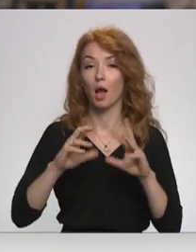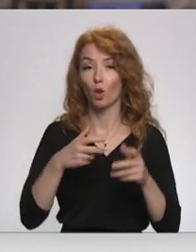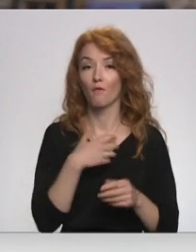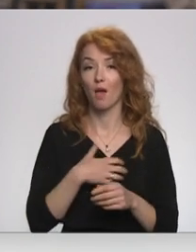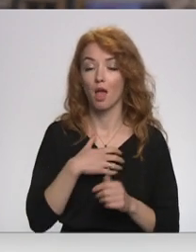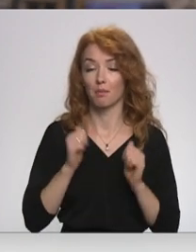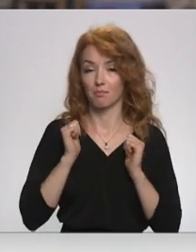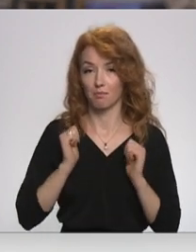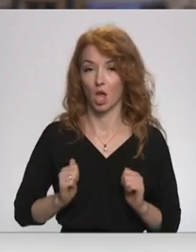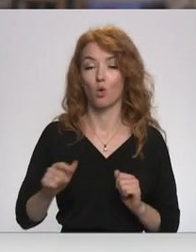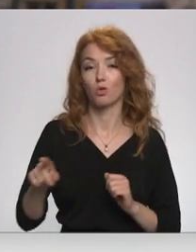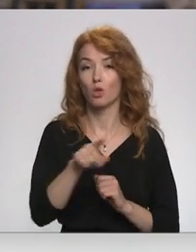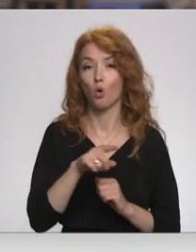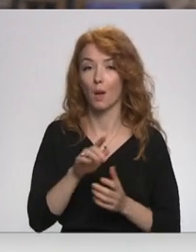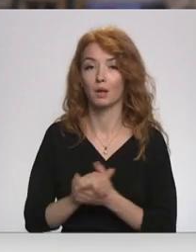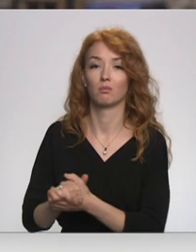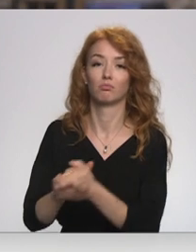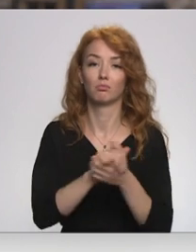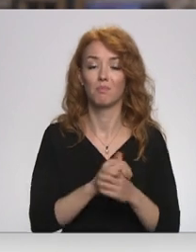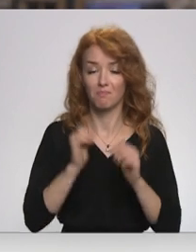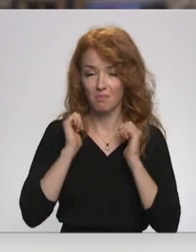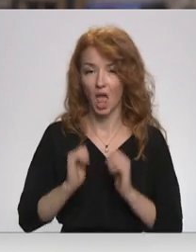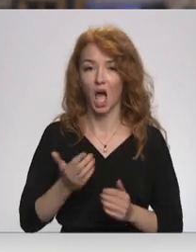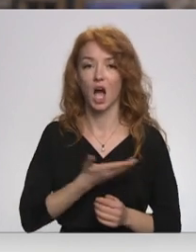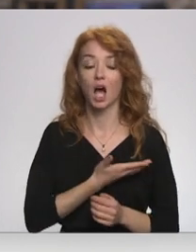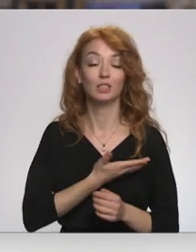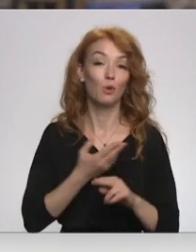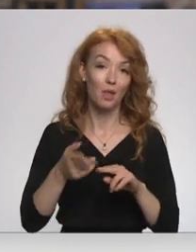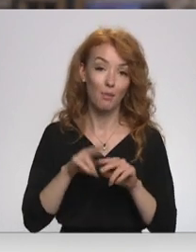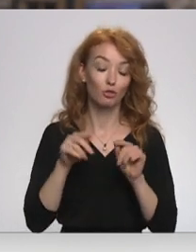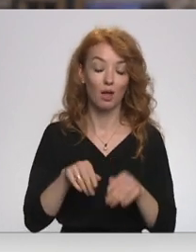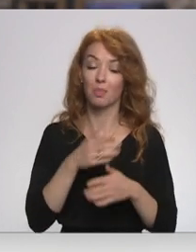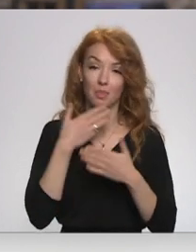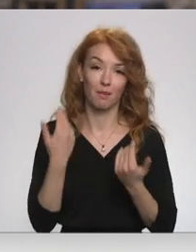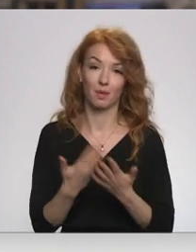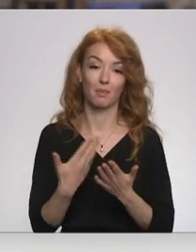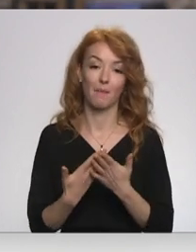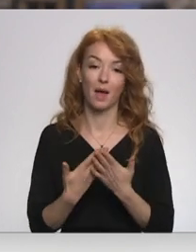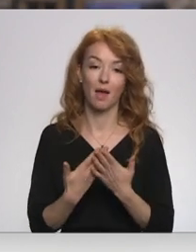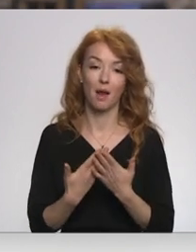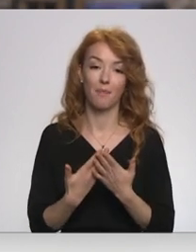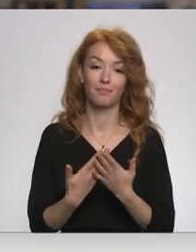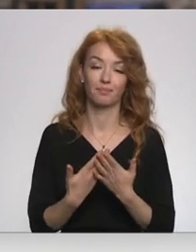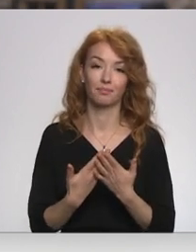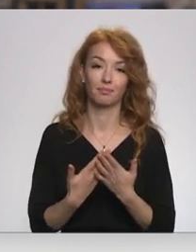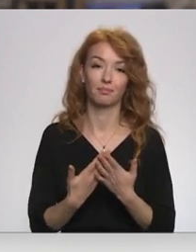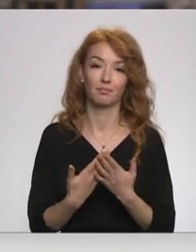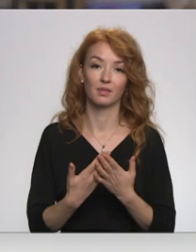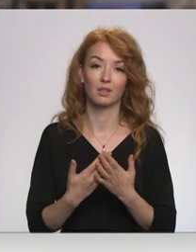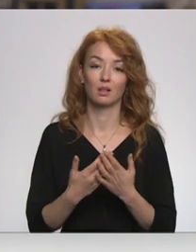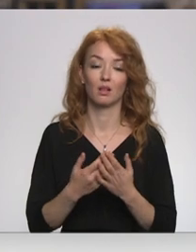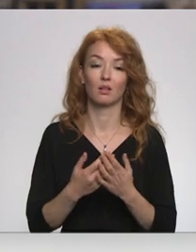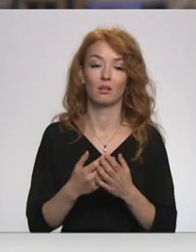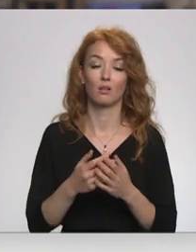ir tautām jādzīvo mierā kopā, un tāpēc arī šeit nebija, piemēram, tādi asinskāri līderi